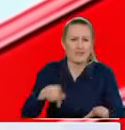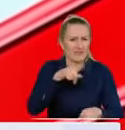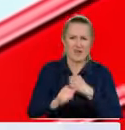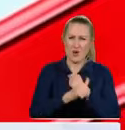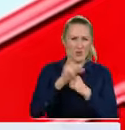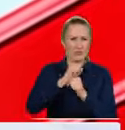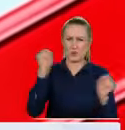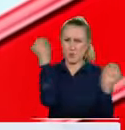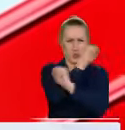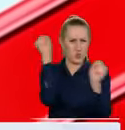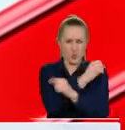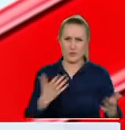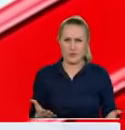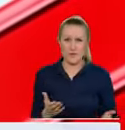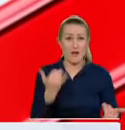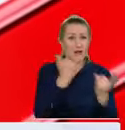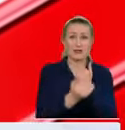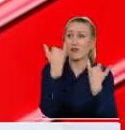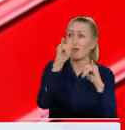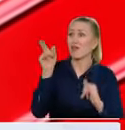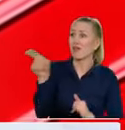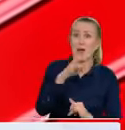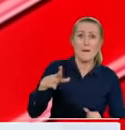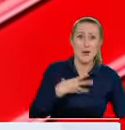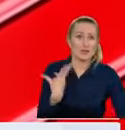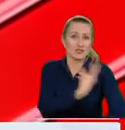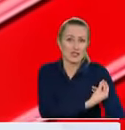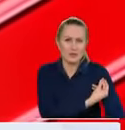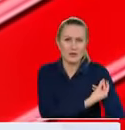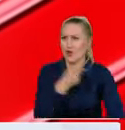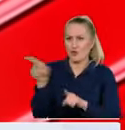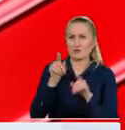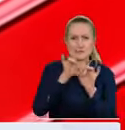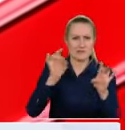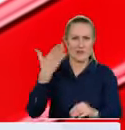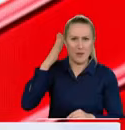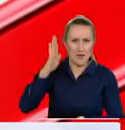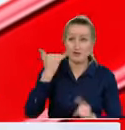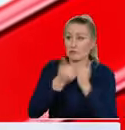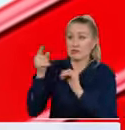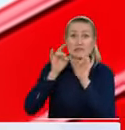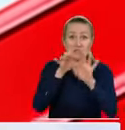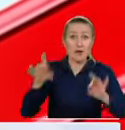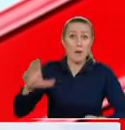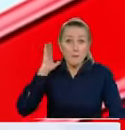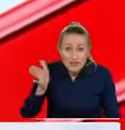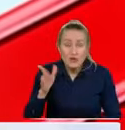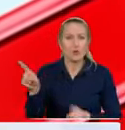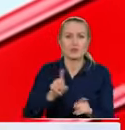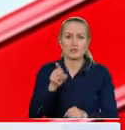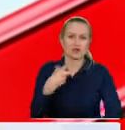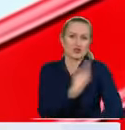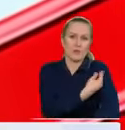głupi. Bo skoro inni się zaszczepili, to znaczy, że nie mogą się zarazić. A jeżeli się zarażą, to znaczy, że nie warto było